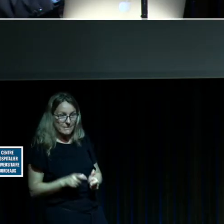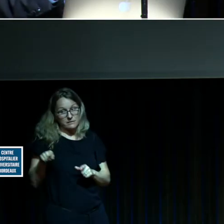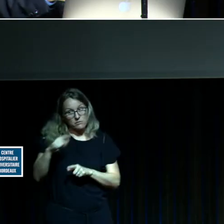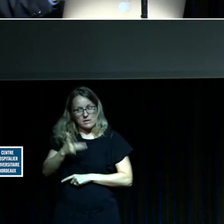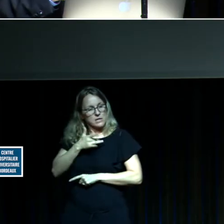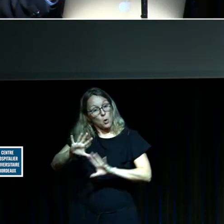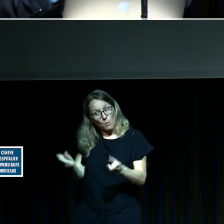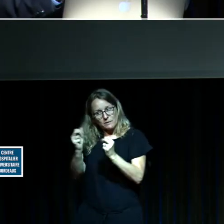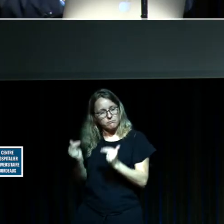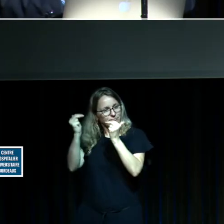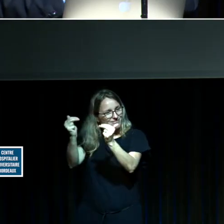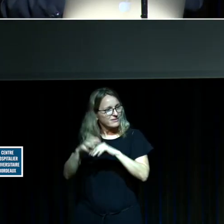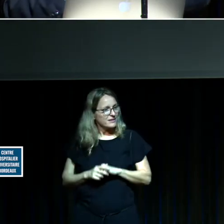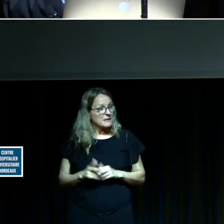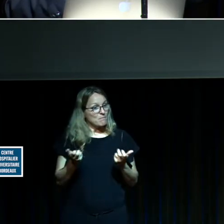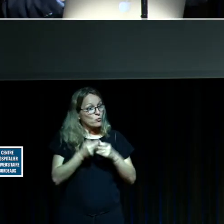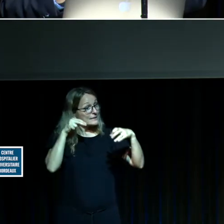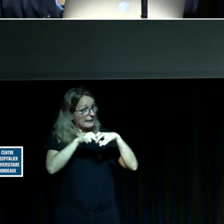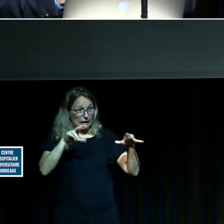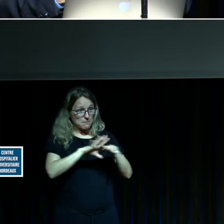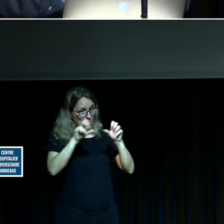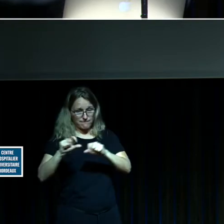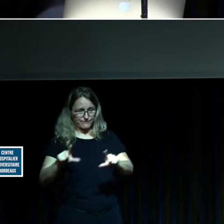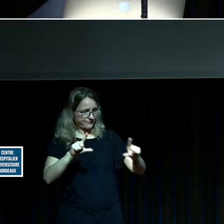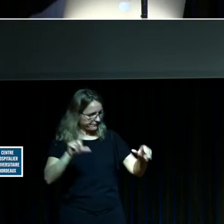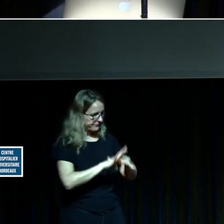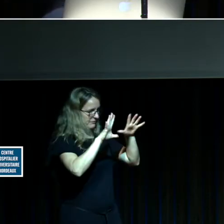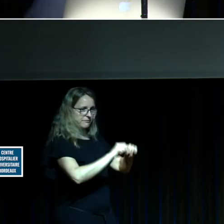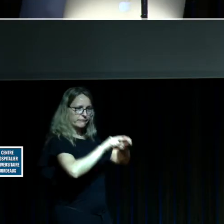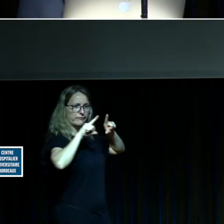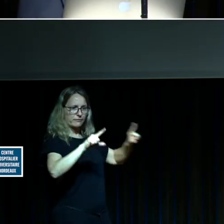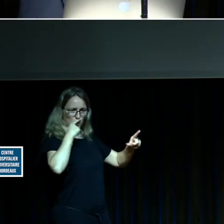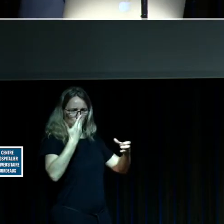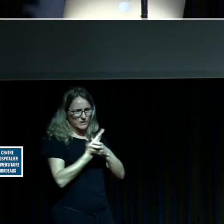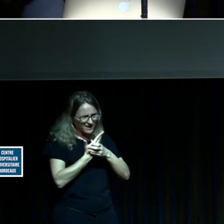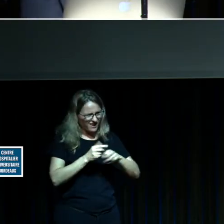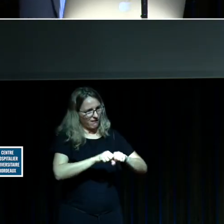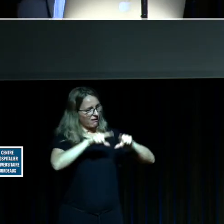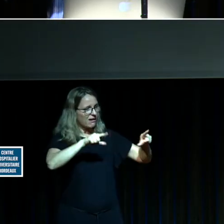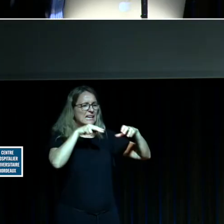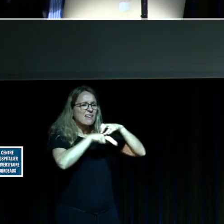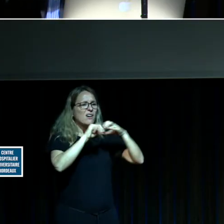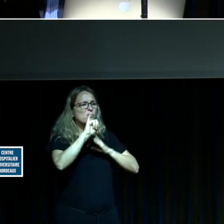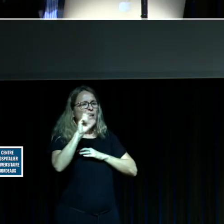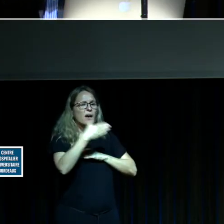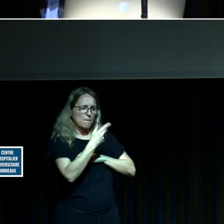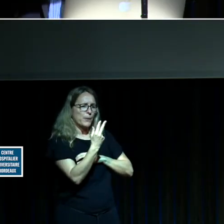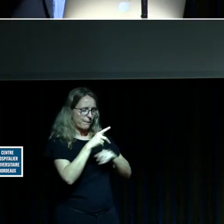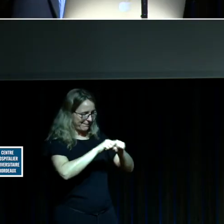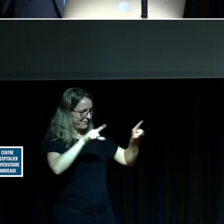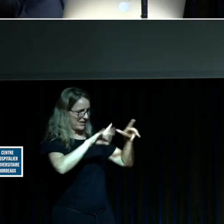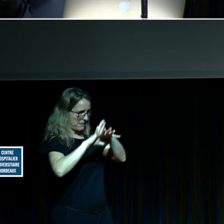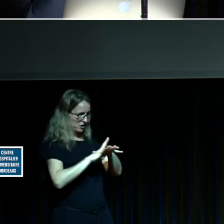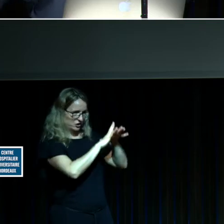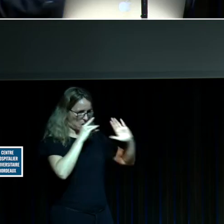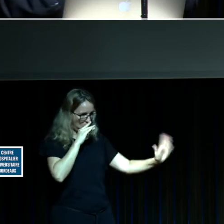équipés de ça. Et donc moi, je peux voir le scanner, je vois le dossier du patient. Donc j'ai le dossier, le scanner ou l'IRM et la visio sur le patient. Donc